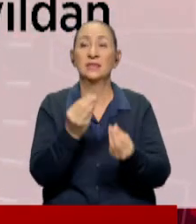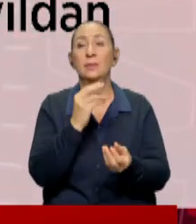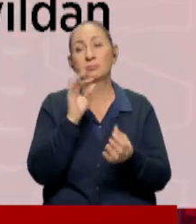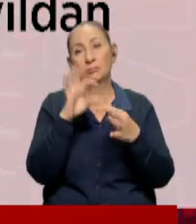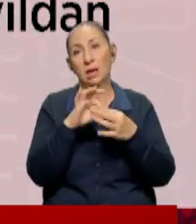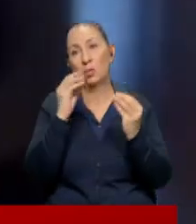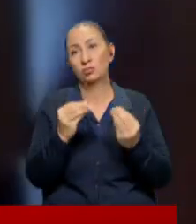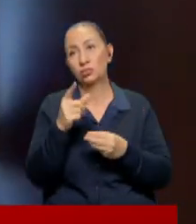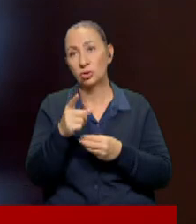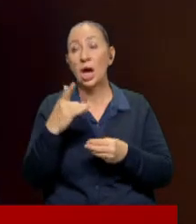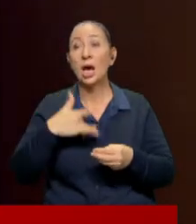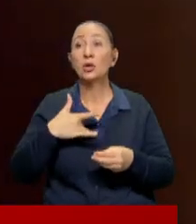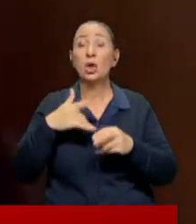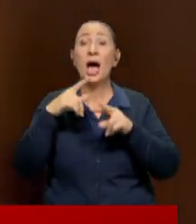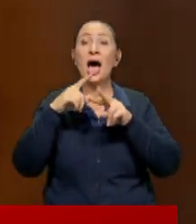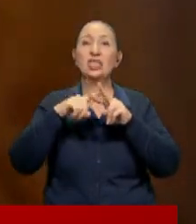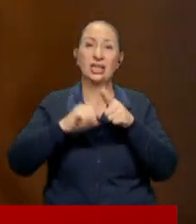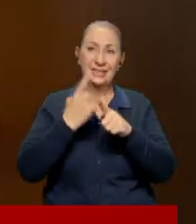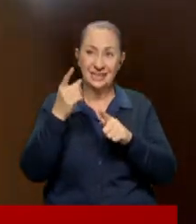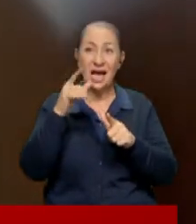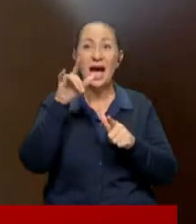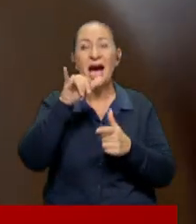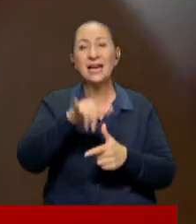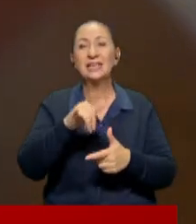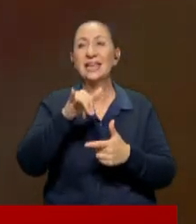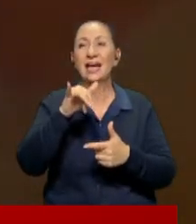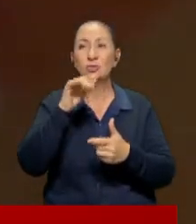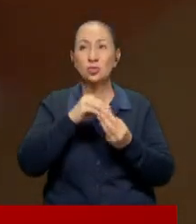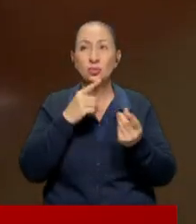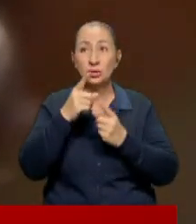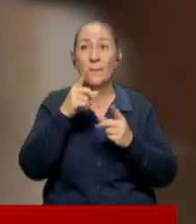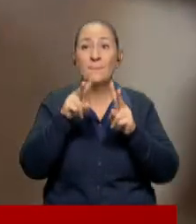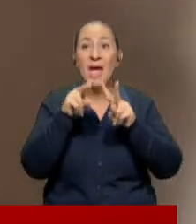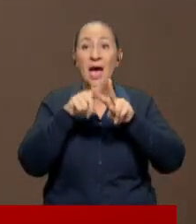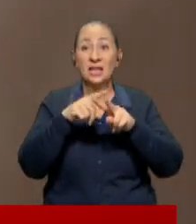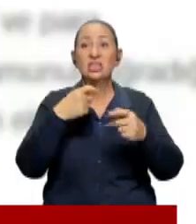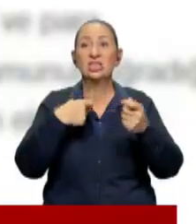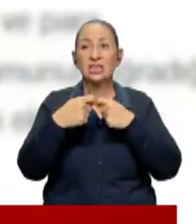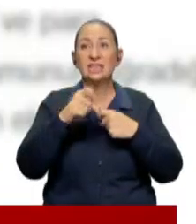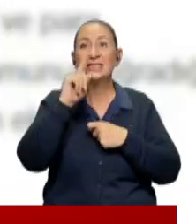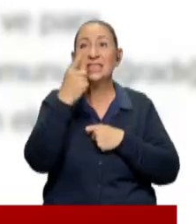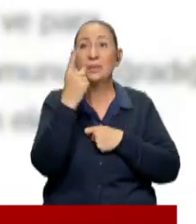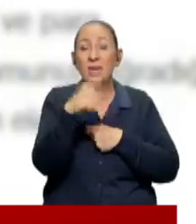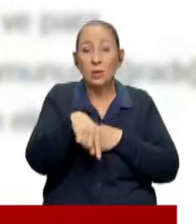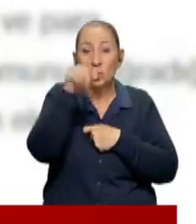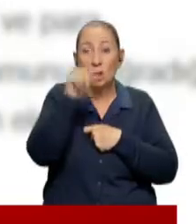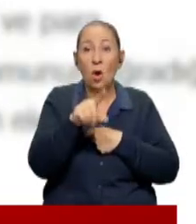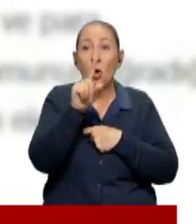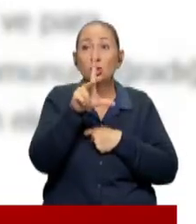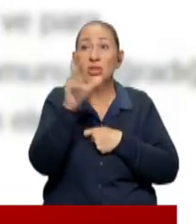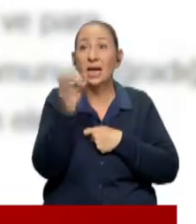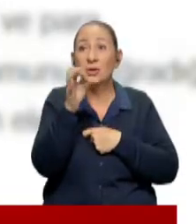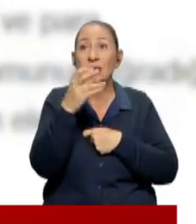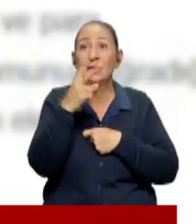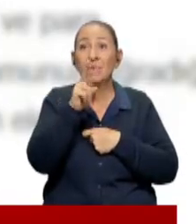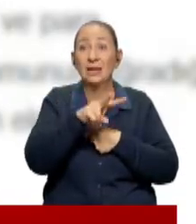hükme bağlanmıştır. Anadolu Ajansı'nın haberine göre hakkında suç duyurusunda bulunan kişilerden MA'nın ve şirketinin sadece bir günde 13